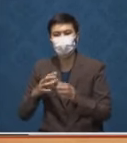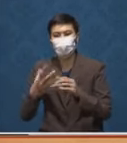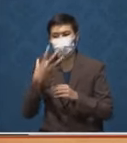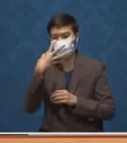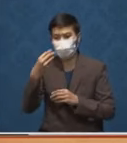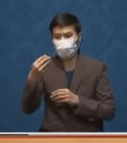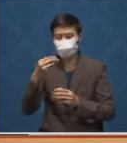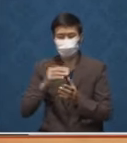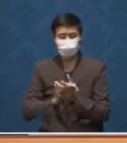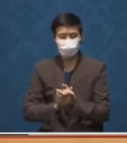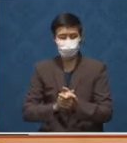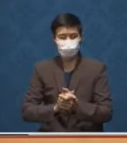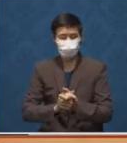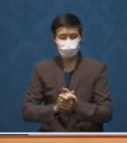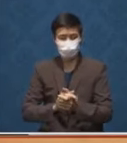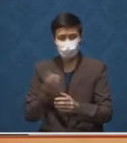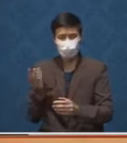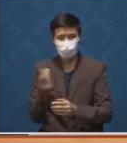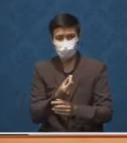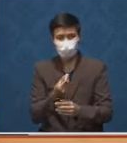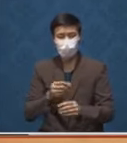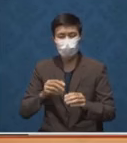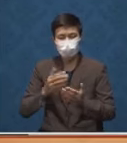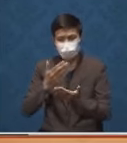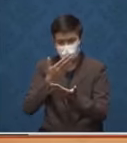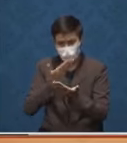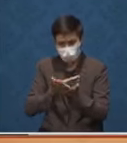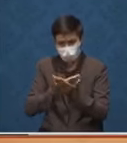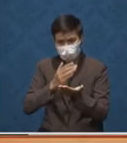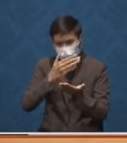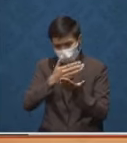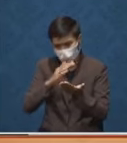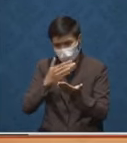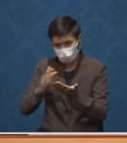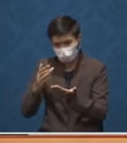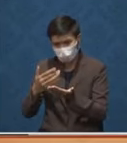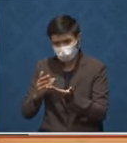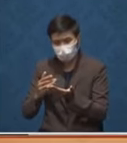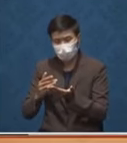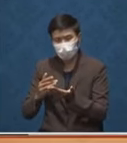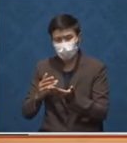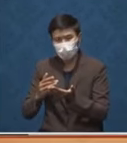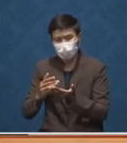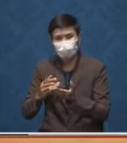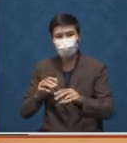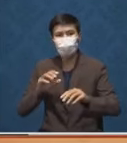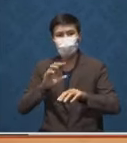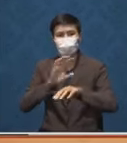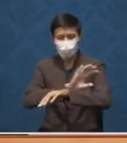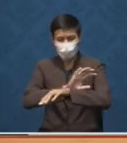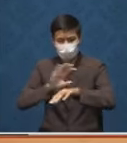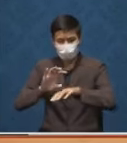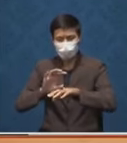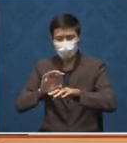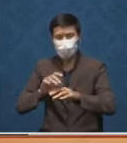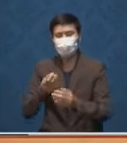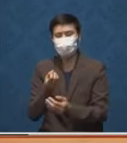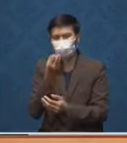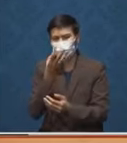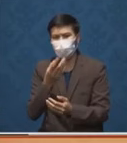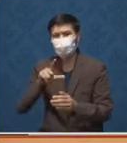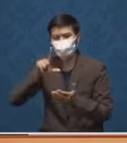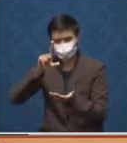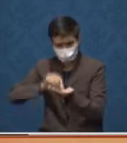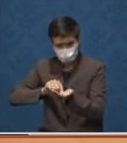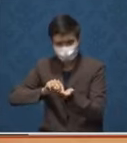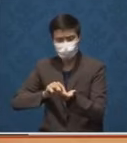ามบินยอมให้ผ่อนจ่ายค่าสิทธิ์ในการบริหารแอร์พอร์ตเรลิงแบบดอกเบี้ยแสนถูกแถมยังให้รัฐบาลเริ่มส